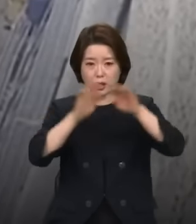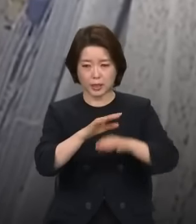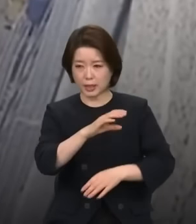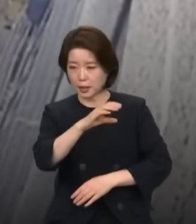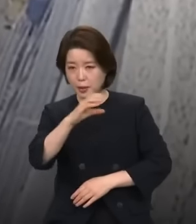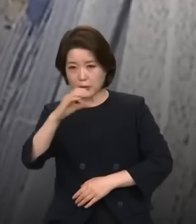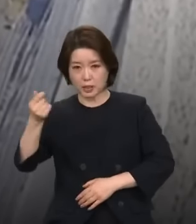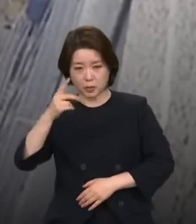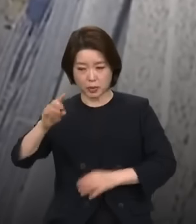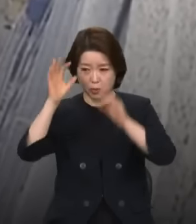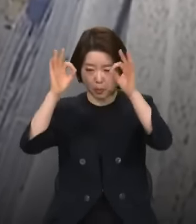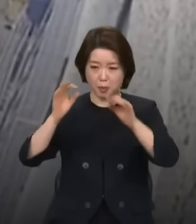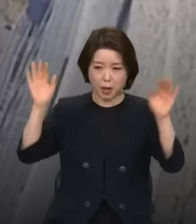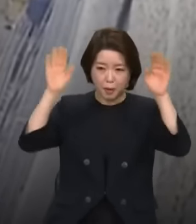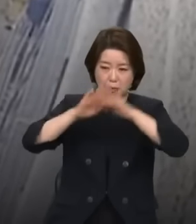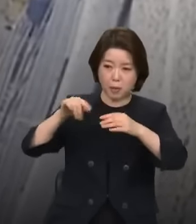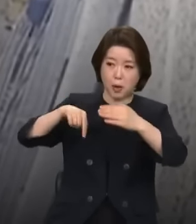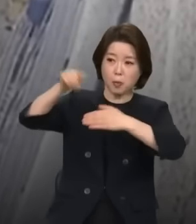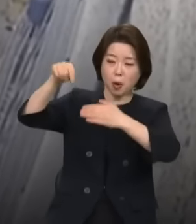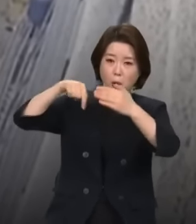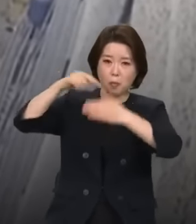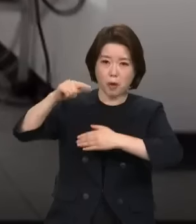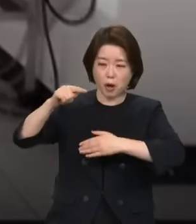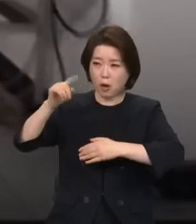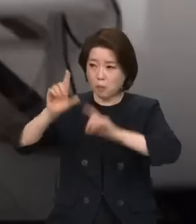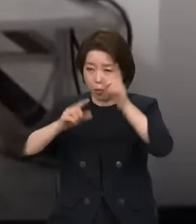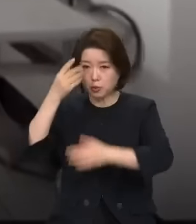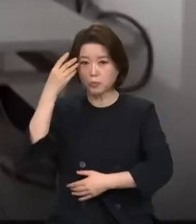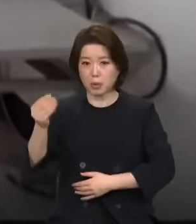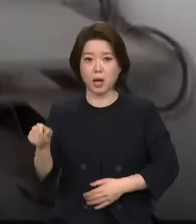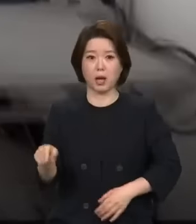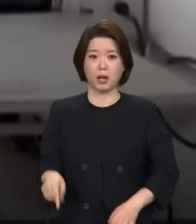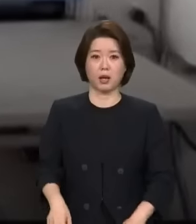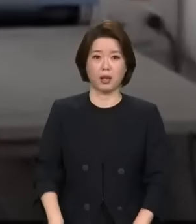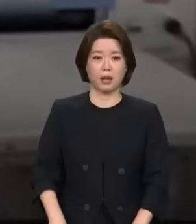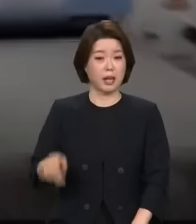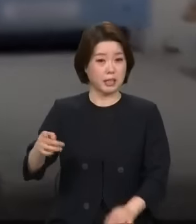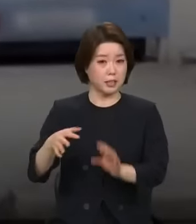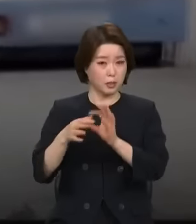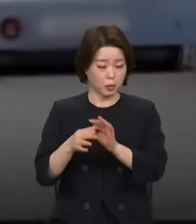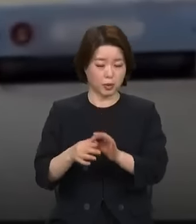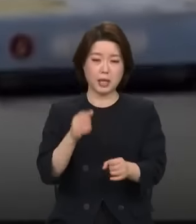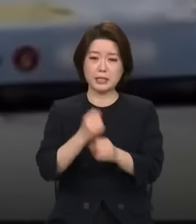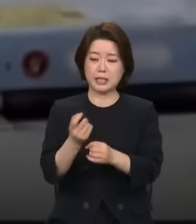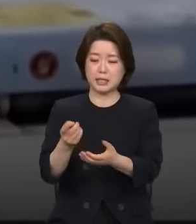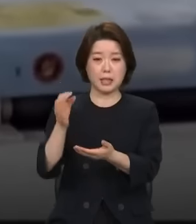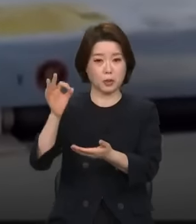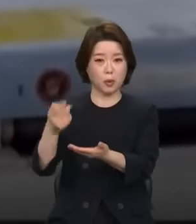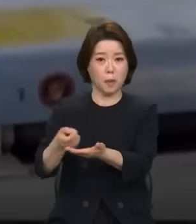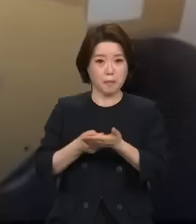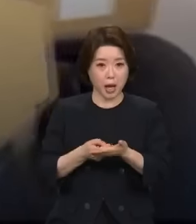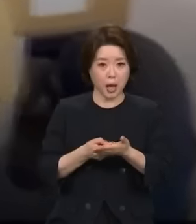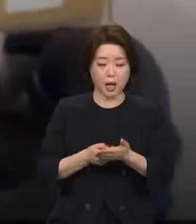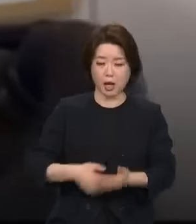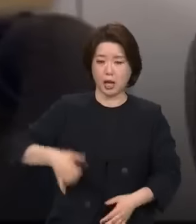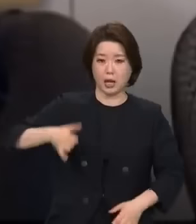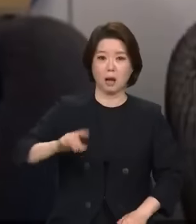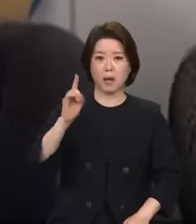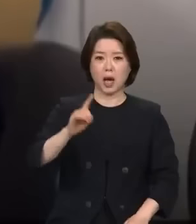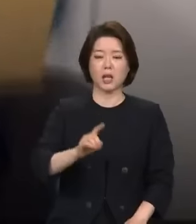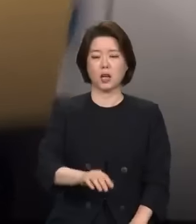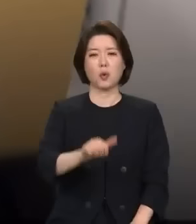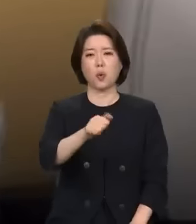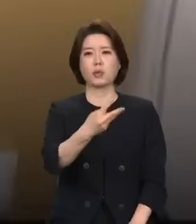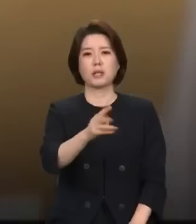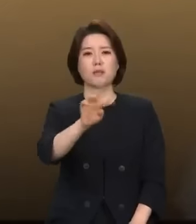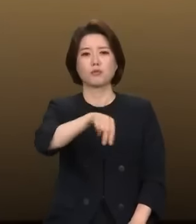이들이 담을 넘어 도망치려는 모습도 포착됐습니다. 이를 통해 생산 비용을 아낀 업체는 가방 한 개당 불과 53유로, 우리